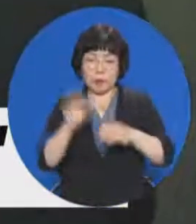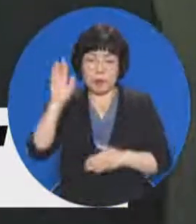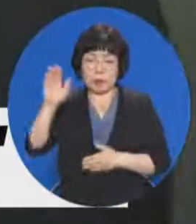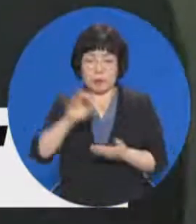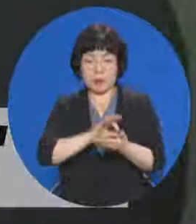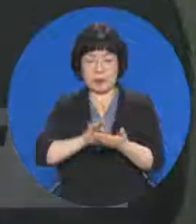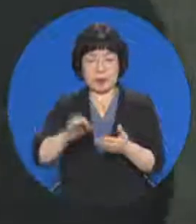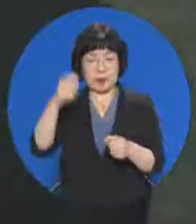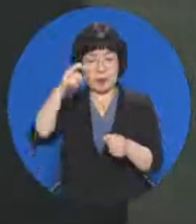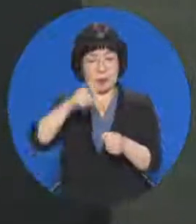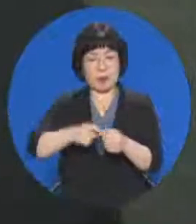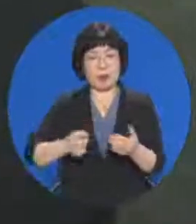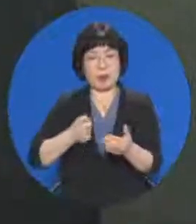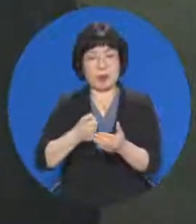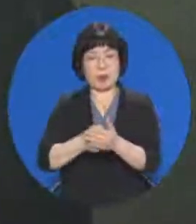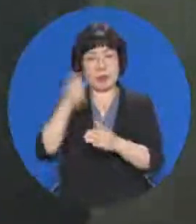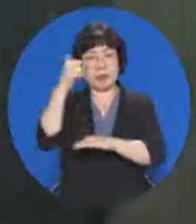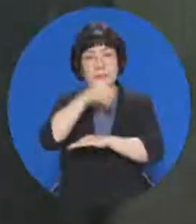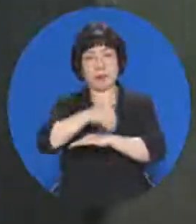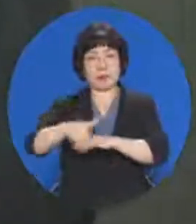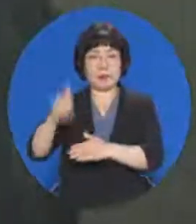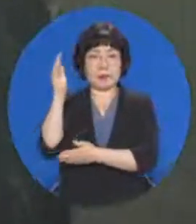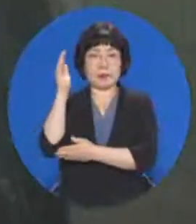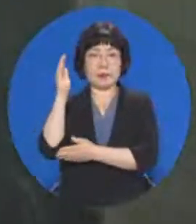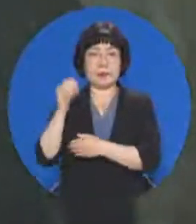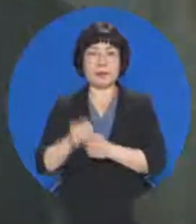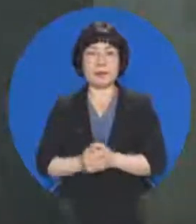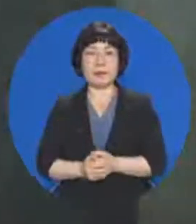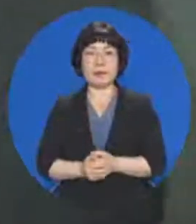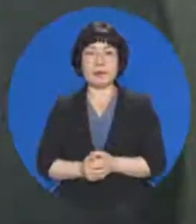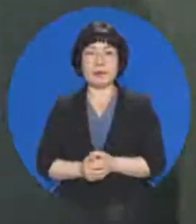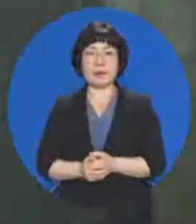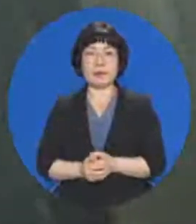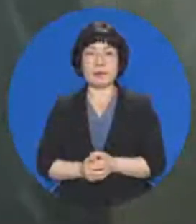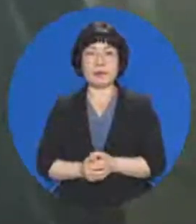향후 활용 여부를 결정하겠다고 밝혔습니다. MBC 뉴스 강서영입니다.